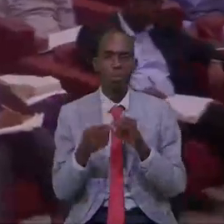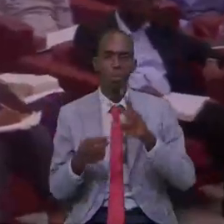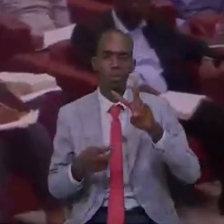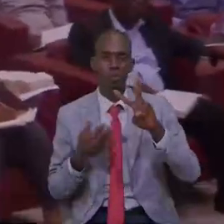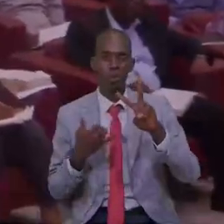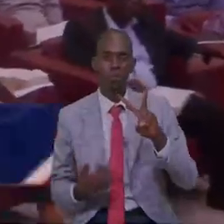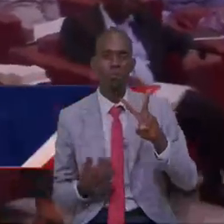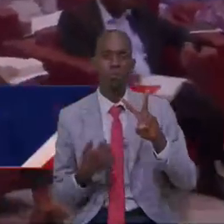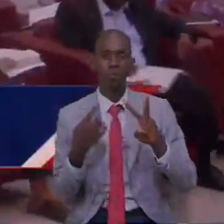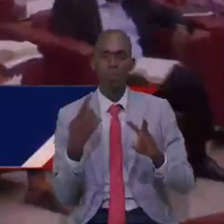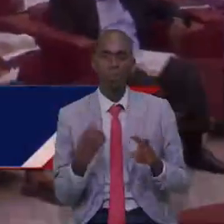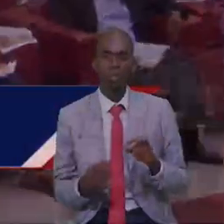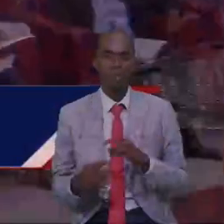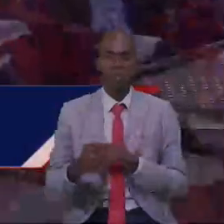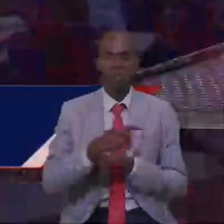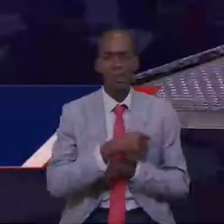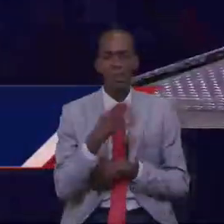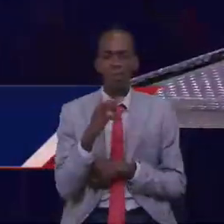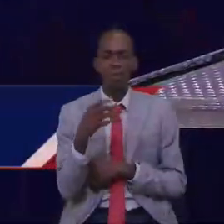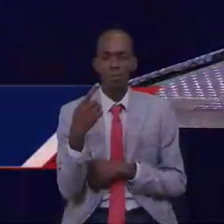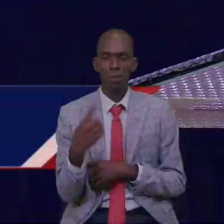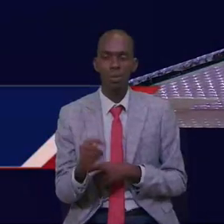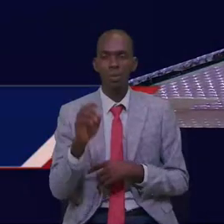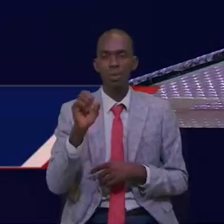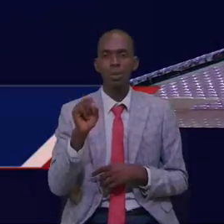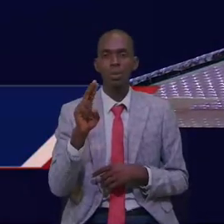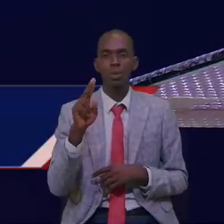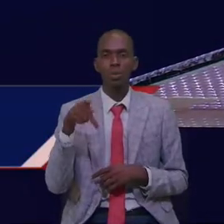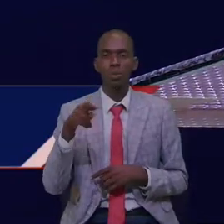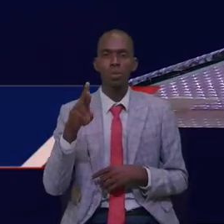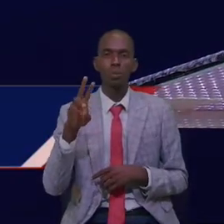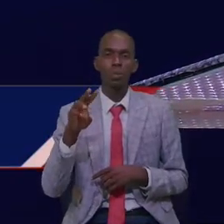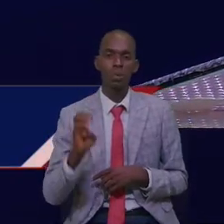C'est le jour de la pierre suprême.